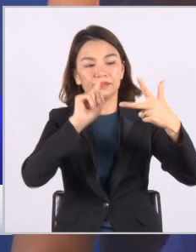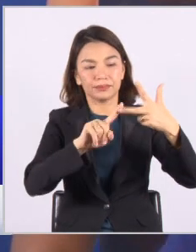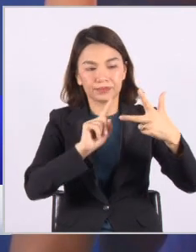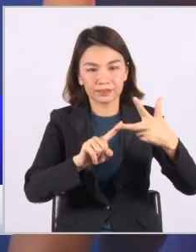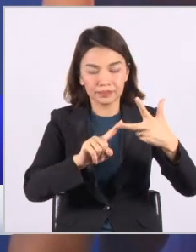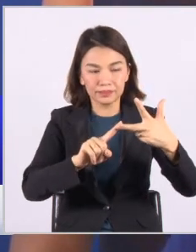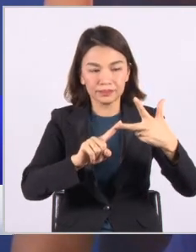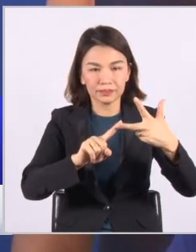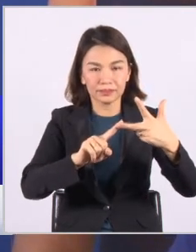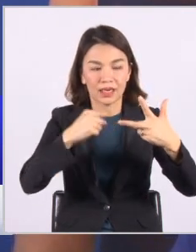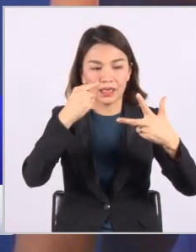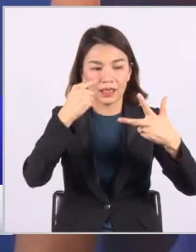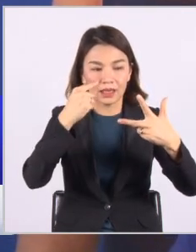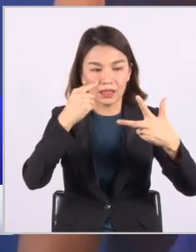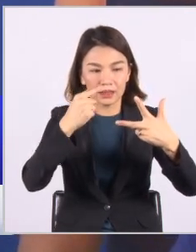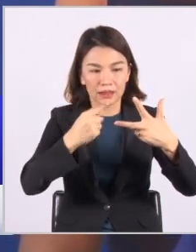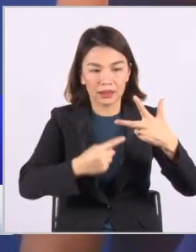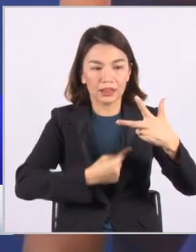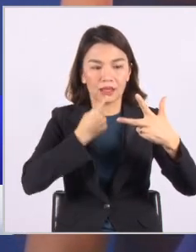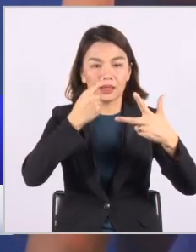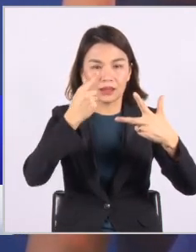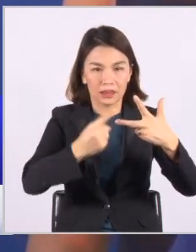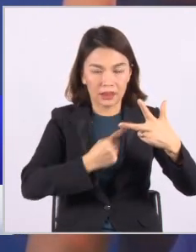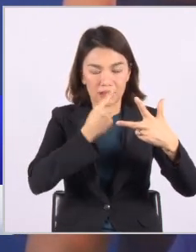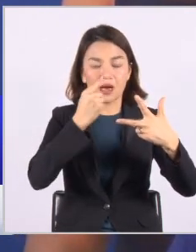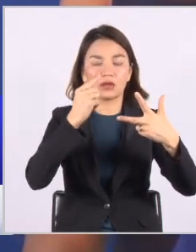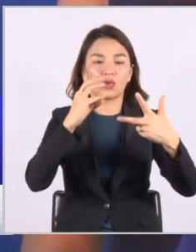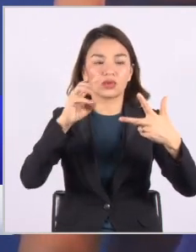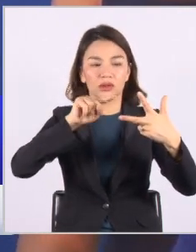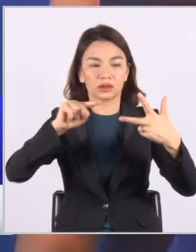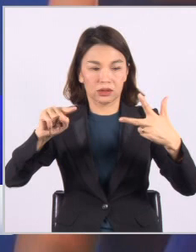เดือน27มิถุนายนถึง2กรกฎา